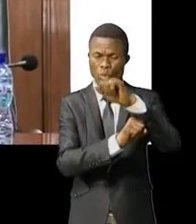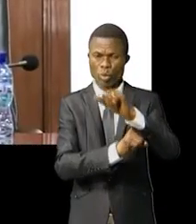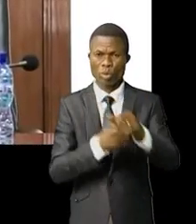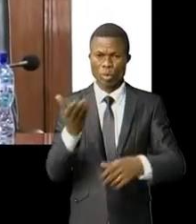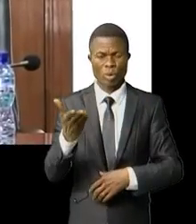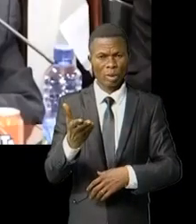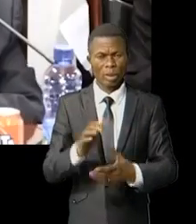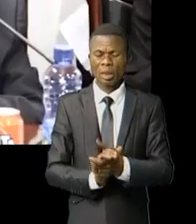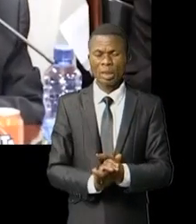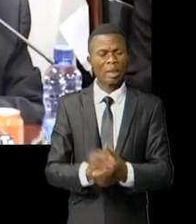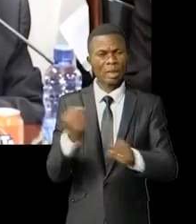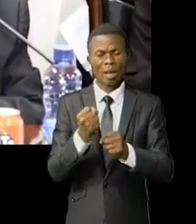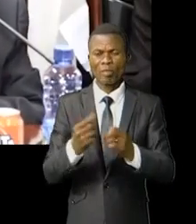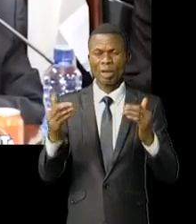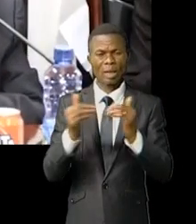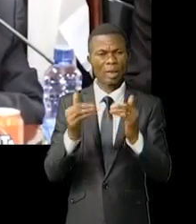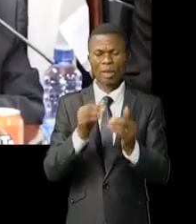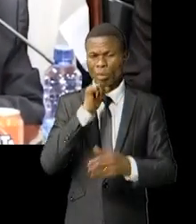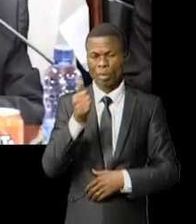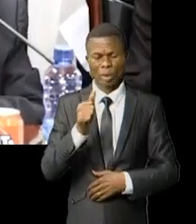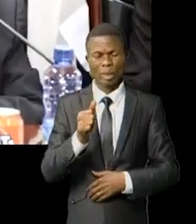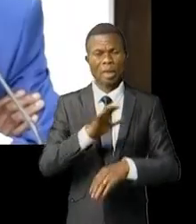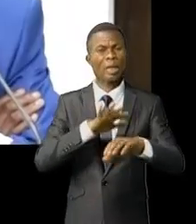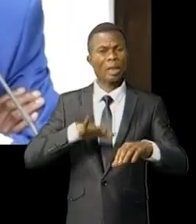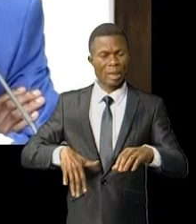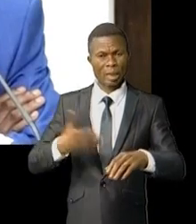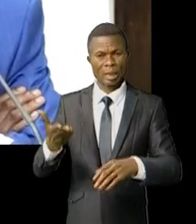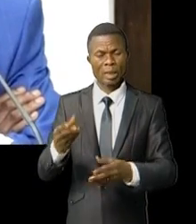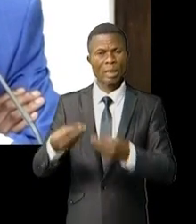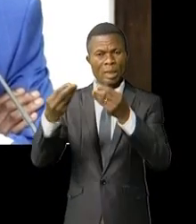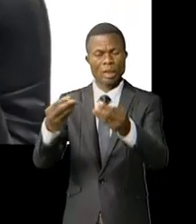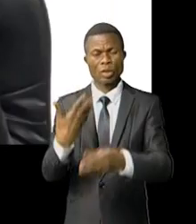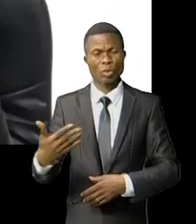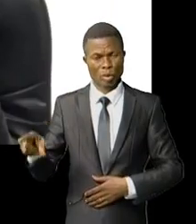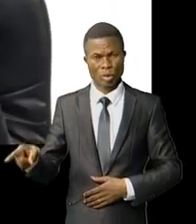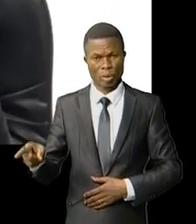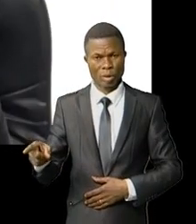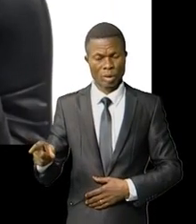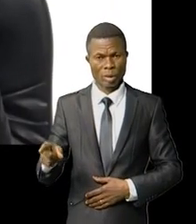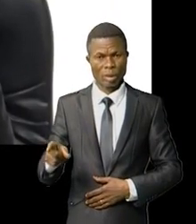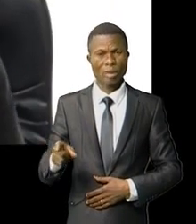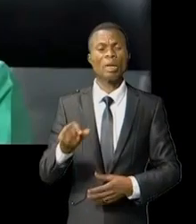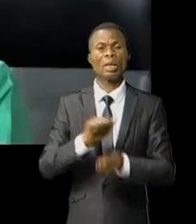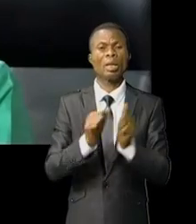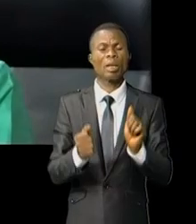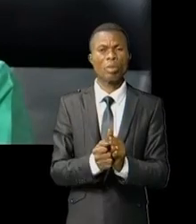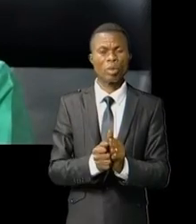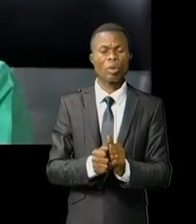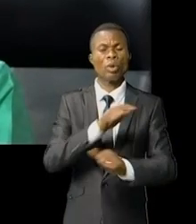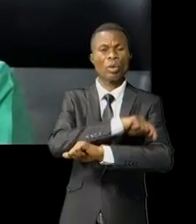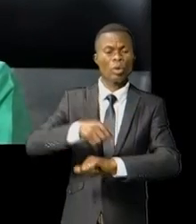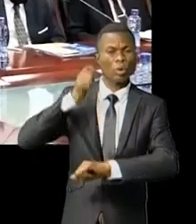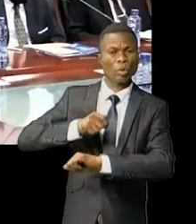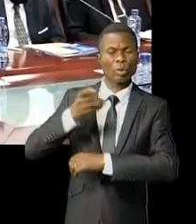n'a plus son mal en patience. Il s'est plaint du retard dans la livraison de ses marchandises. Les procès se tiennent dans des cours et tribunaux.